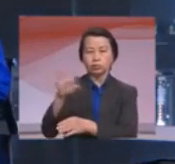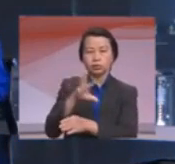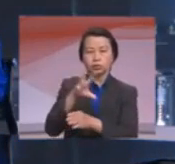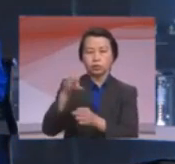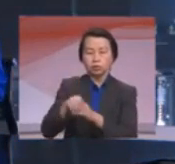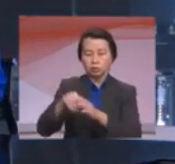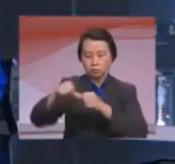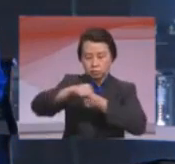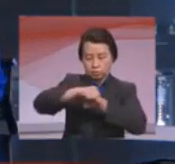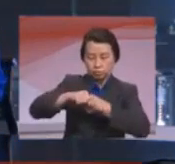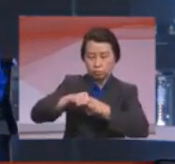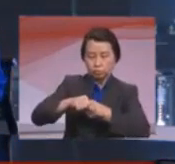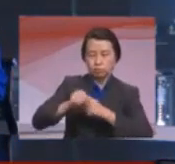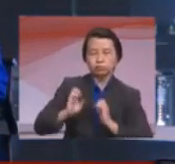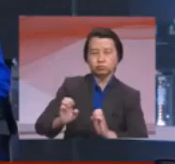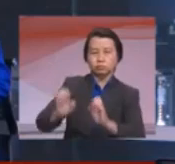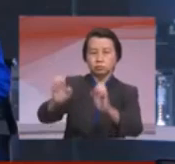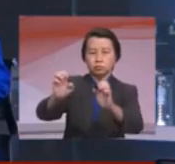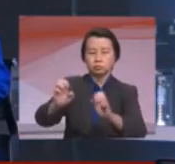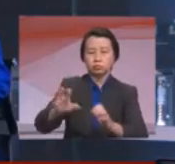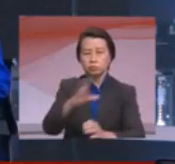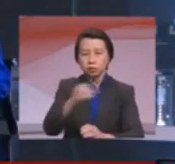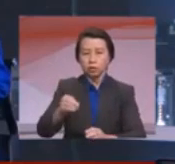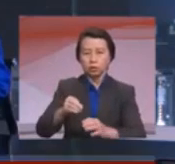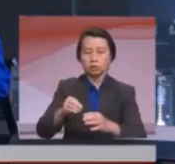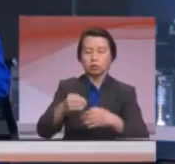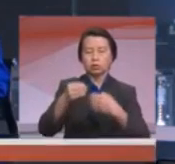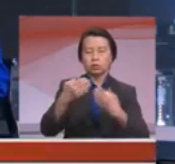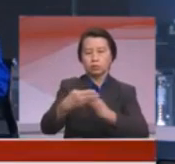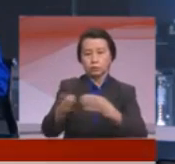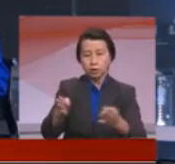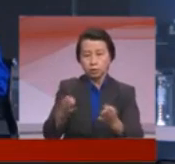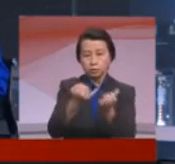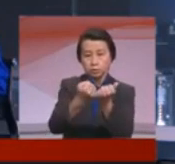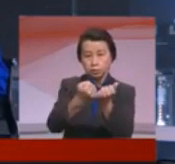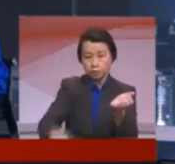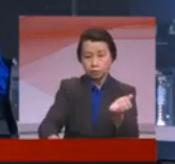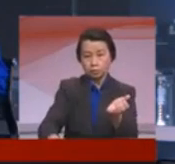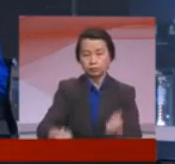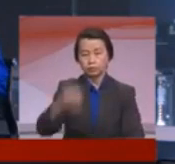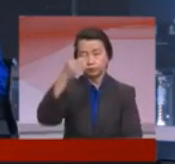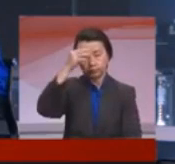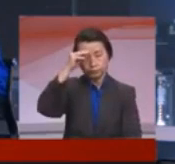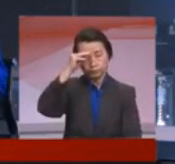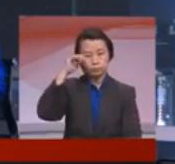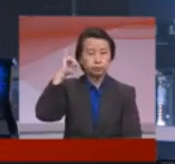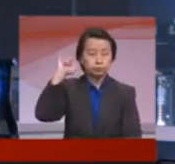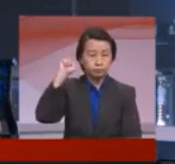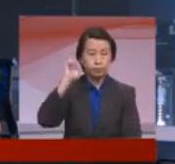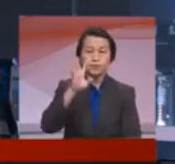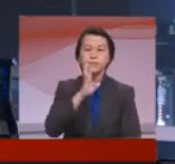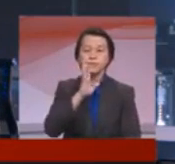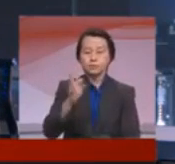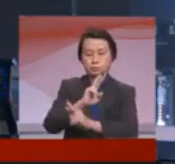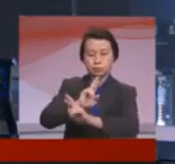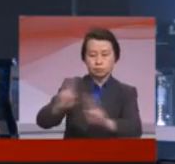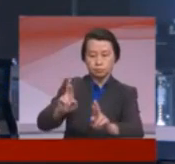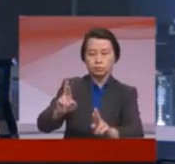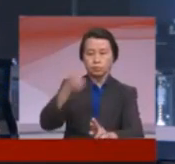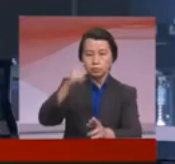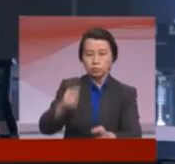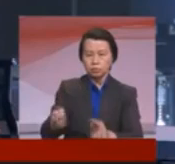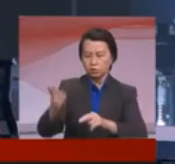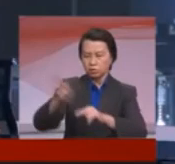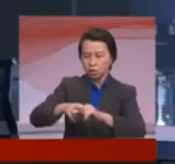termasuk pembedahan trauma dan kecemasan selain wad bersalin. Menurut Datuk Seri Ismail Sabri, ia sebagai persediaan